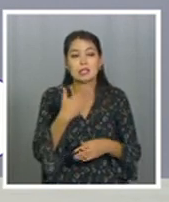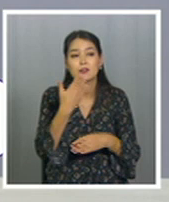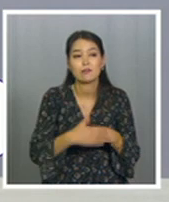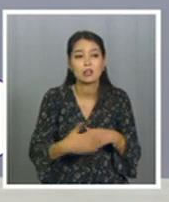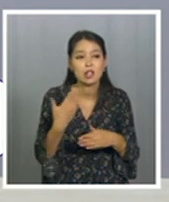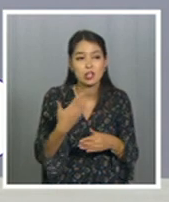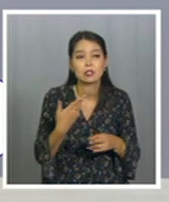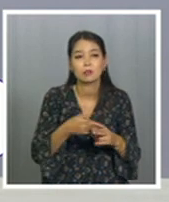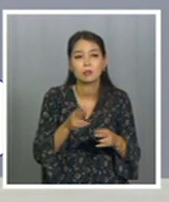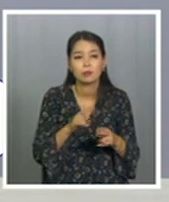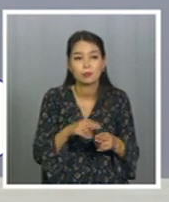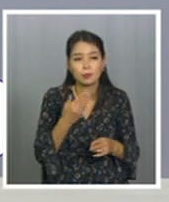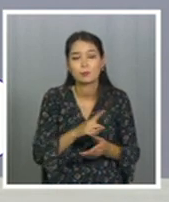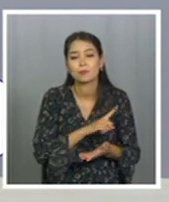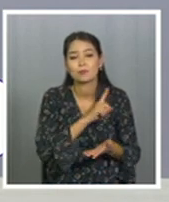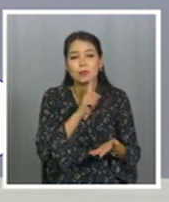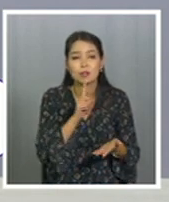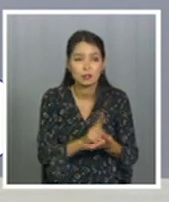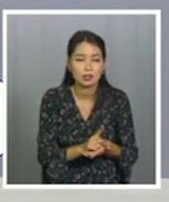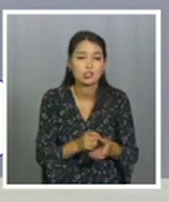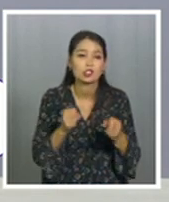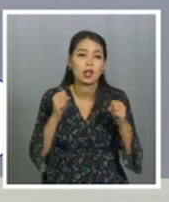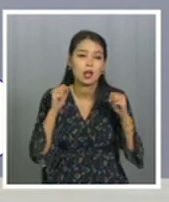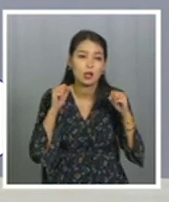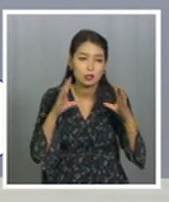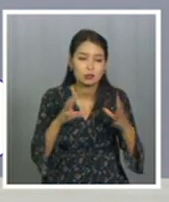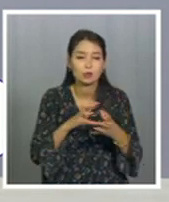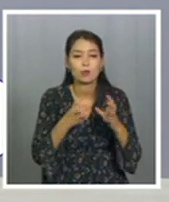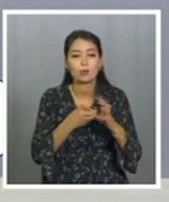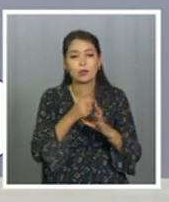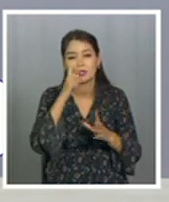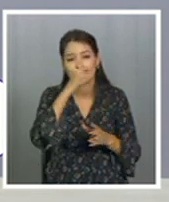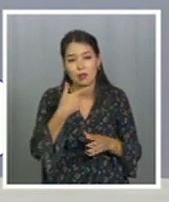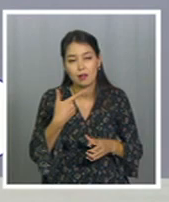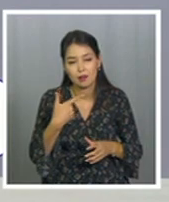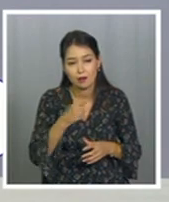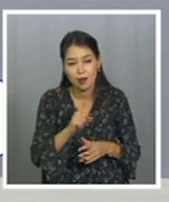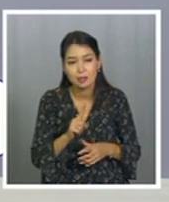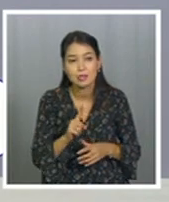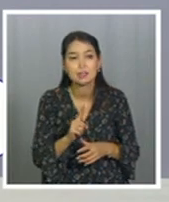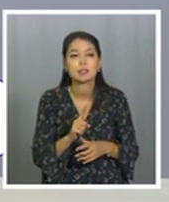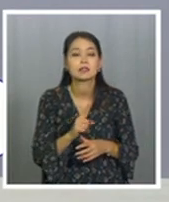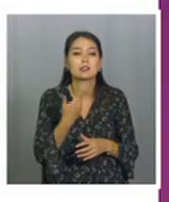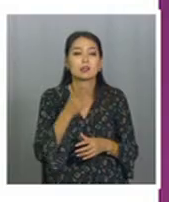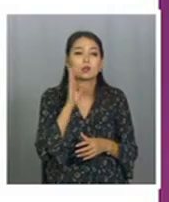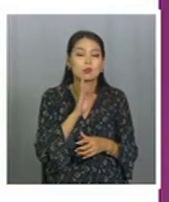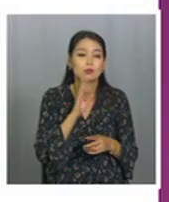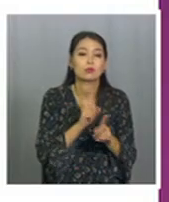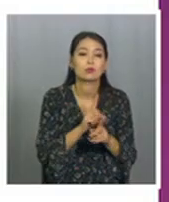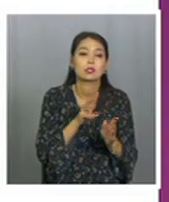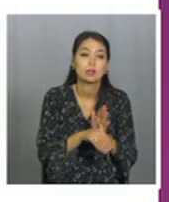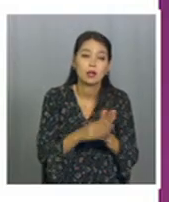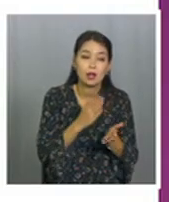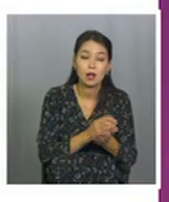біз міндетті түрде жарық, көмір қышқыл газы және су жататынын білесіздер.